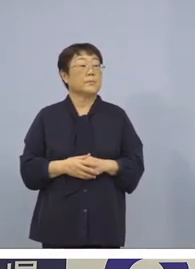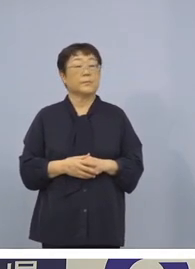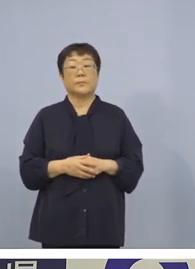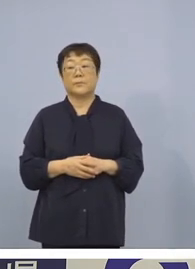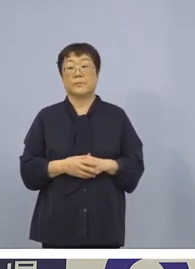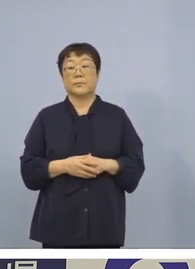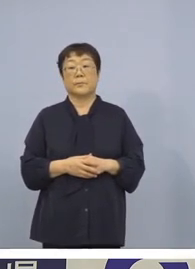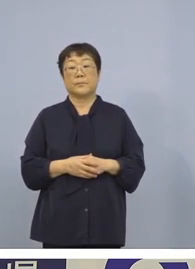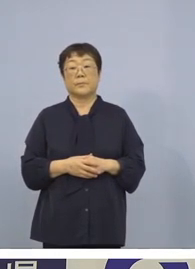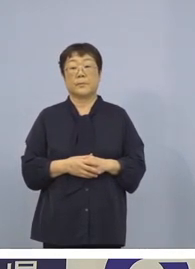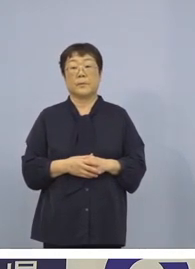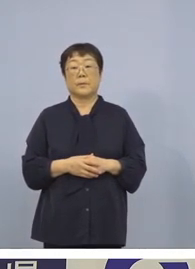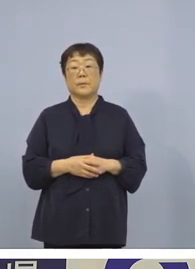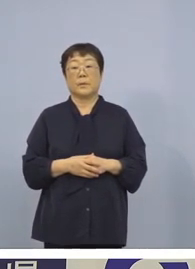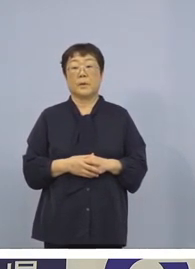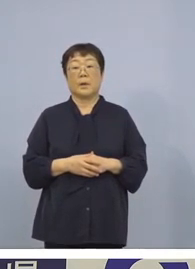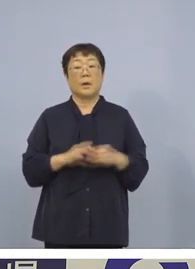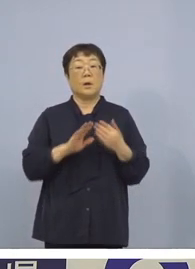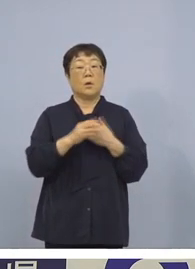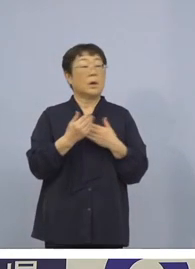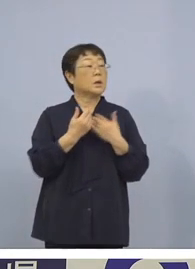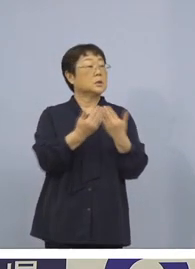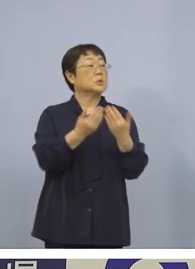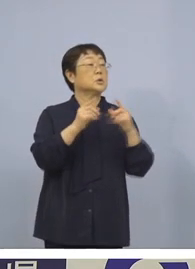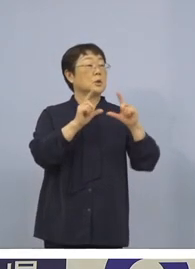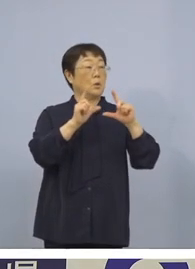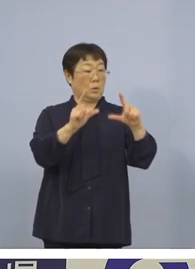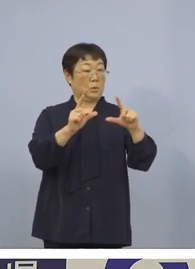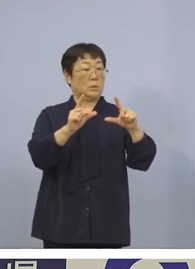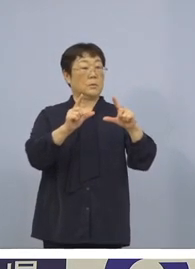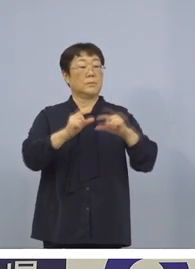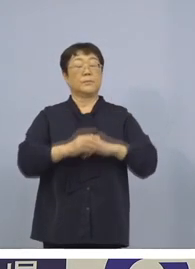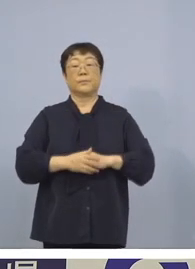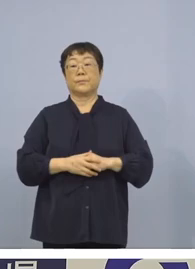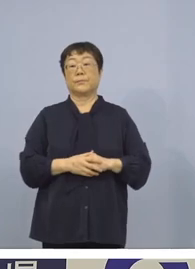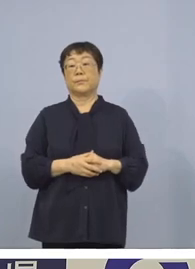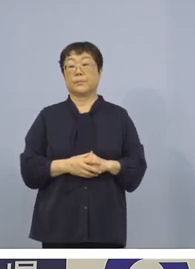じゃあ質疑応答なんですけれども、